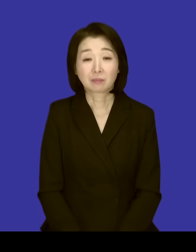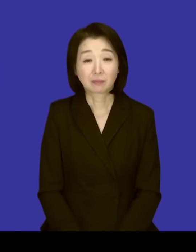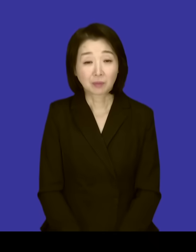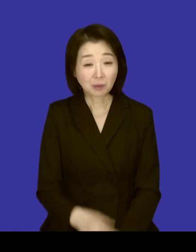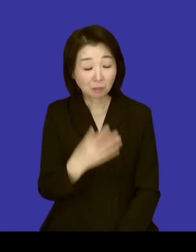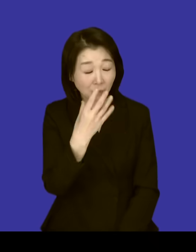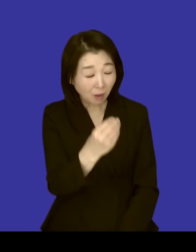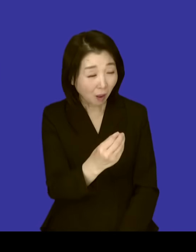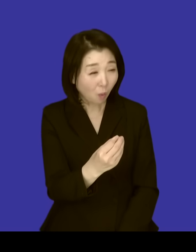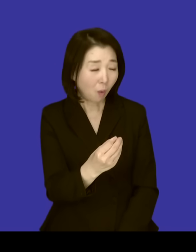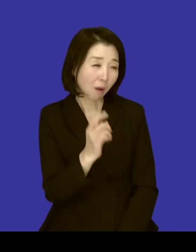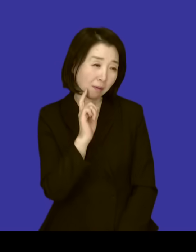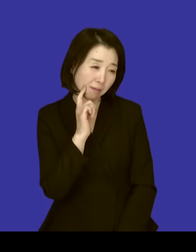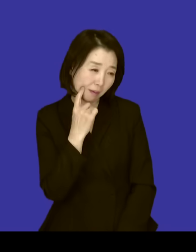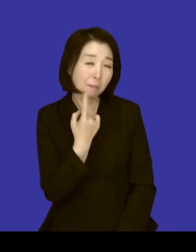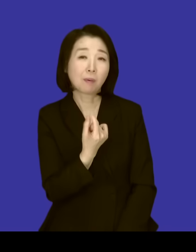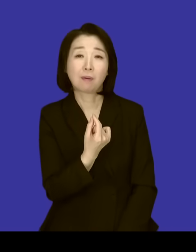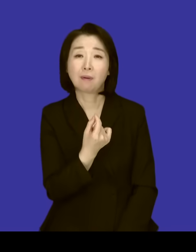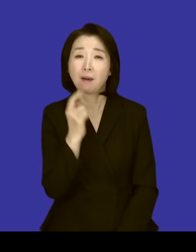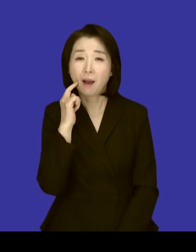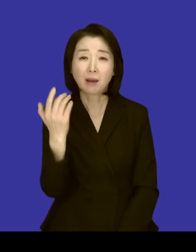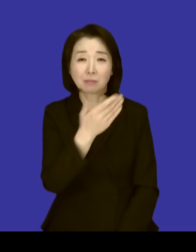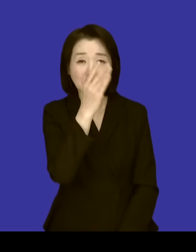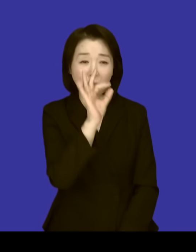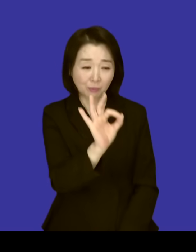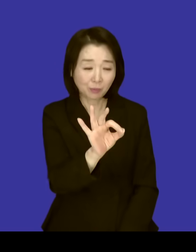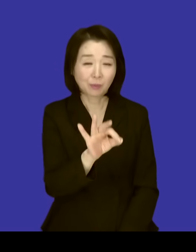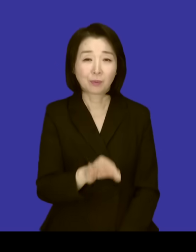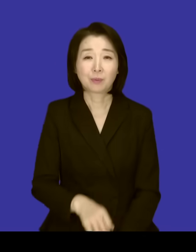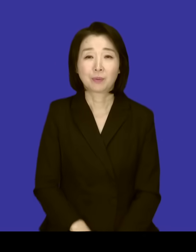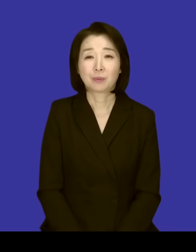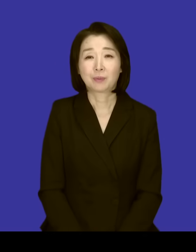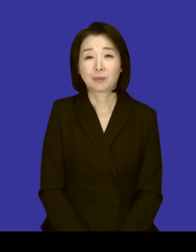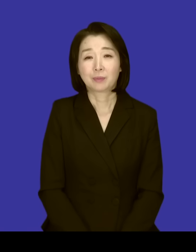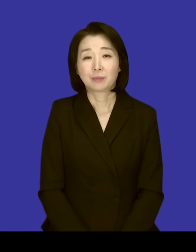굉장히 빛나 보였어요. 네, 그래가지고